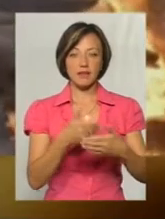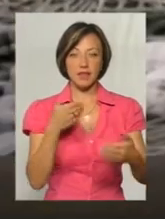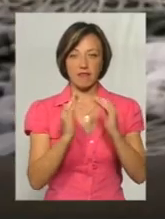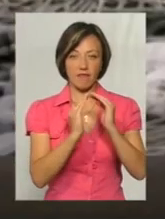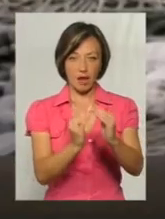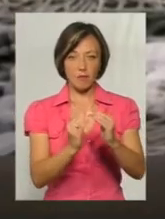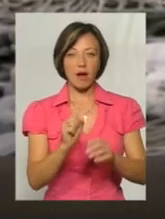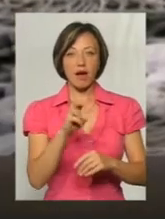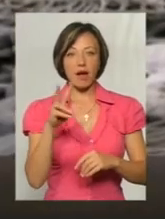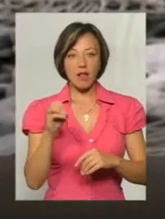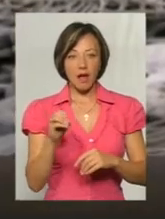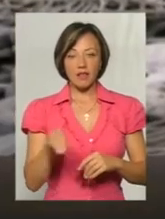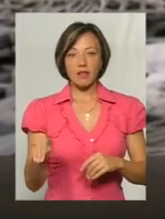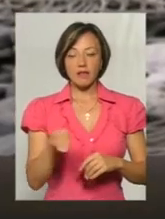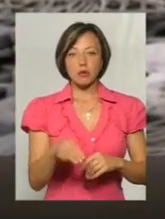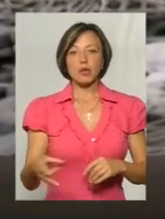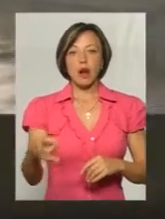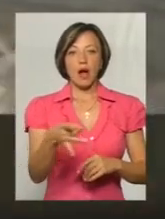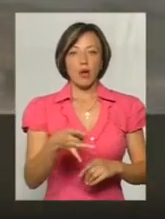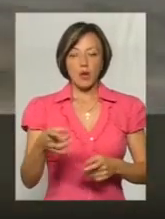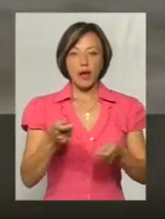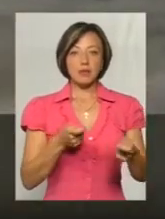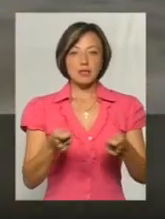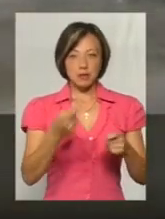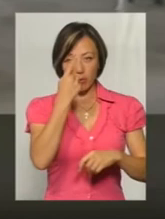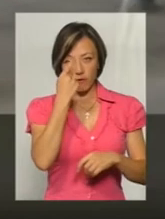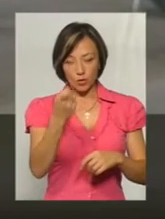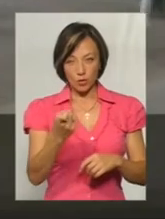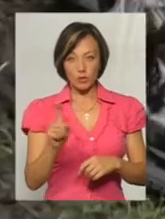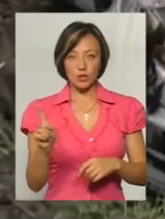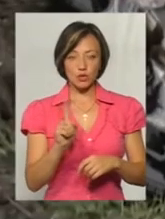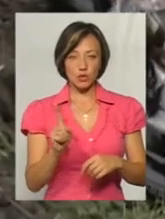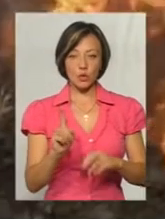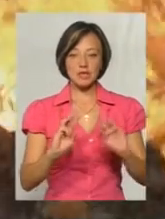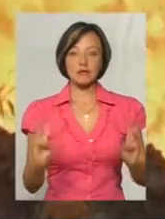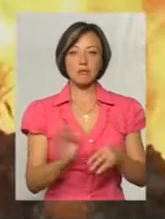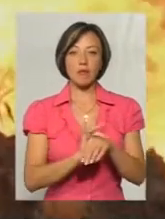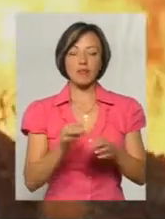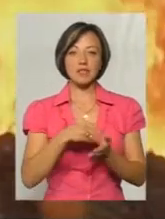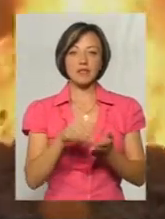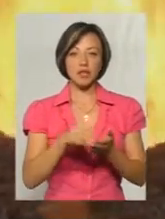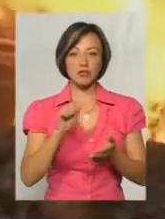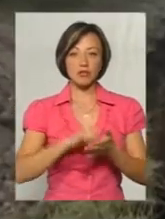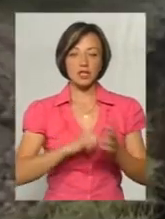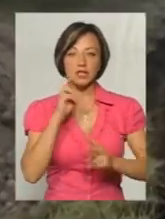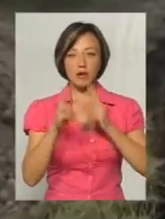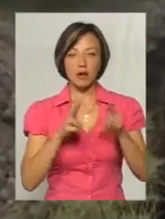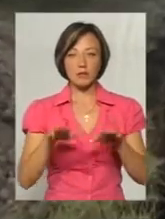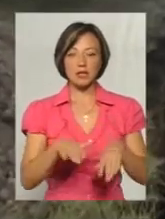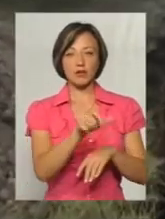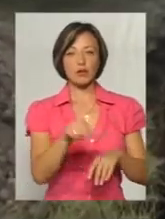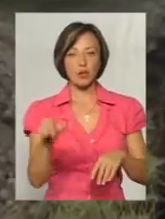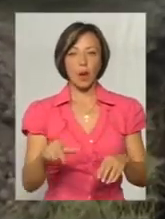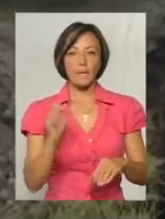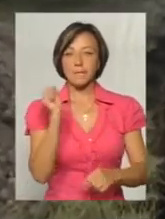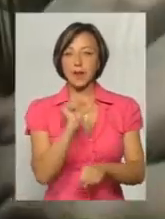свиноферми. Проте у Теофіпольській районній державній адміністрації повідомили, що спалювати тушки свиней через скаргу місцевих жителів